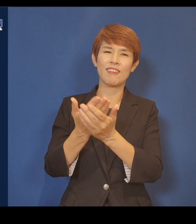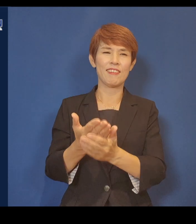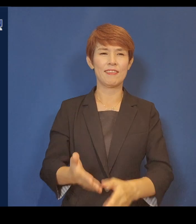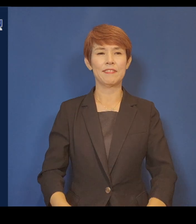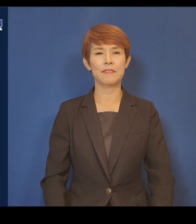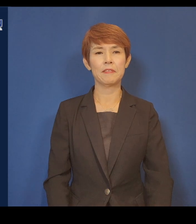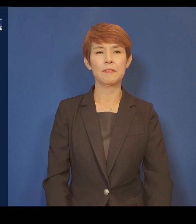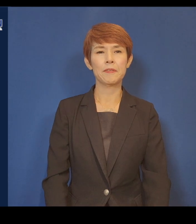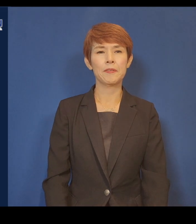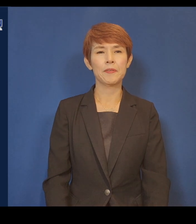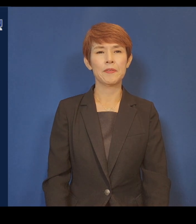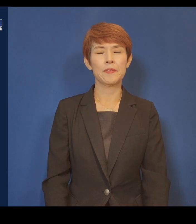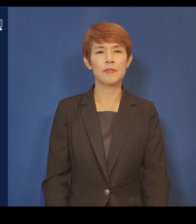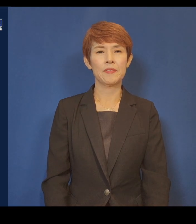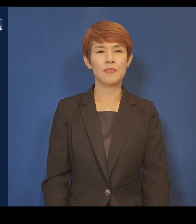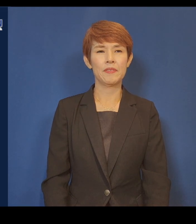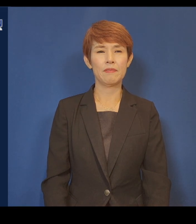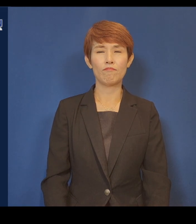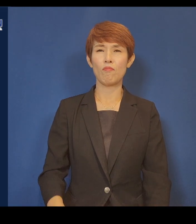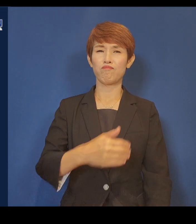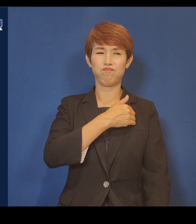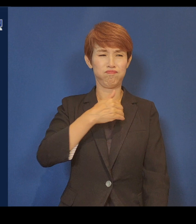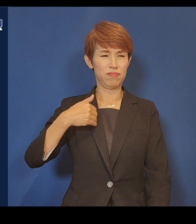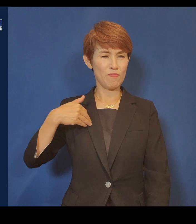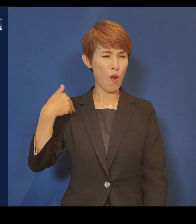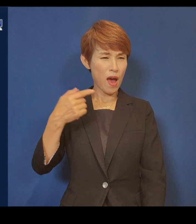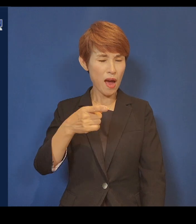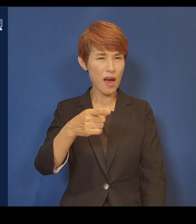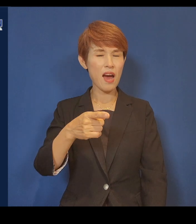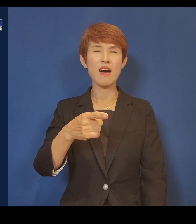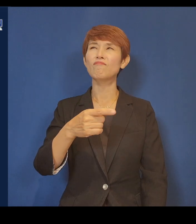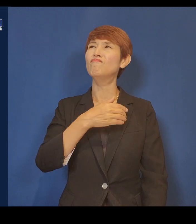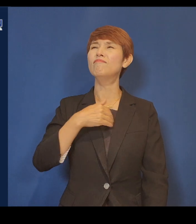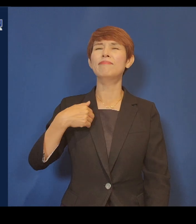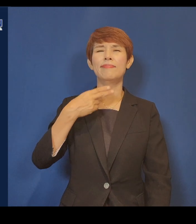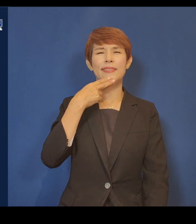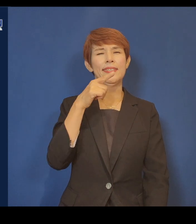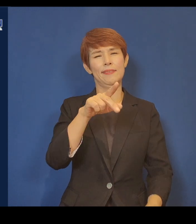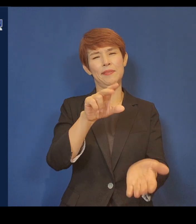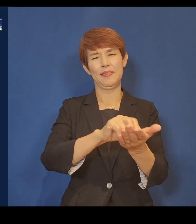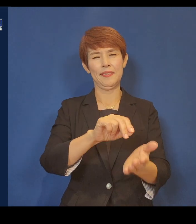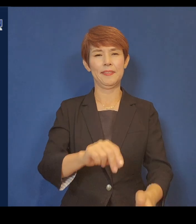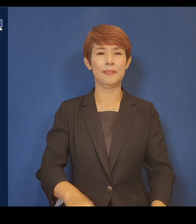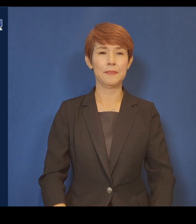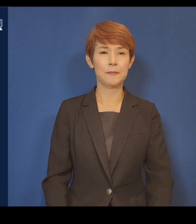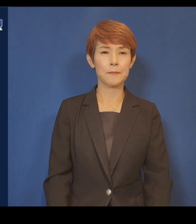하느니라. 족한 줄을 알지 못하여 족하다 하지 아니하는 것이 또 있다.